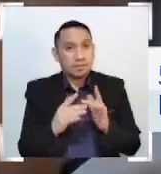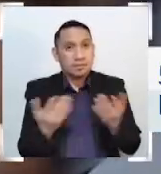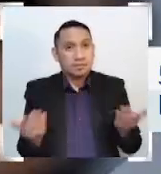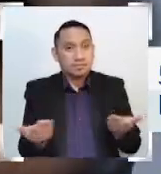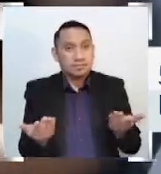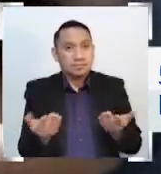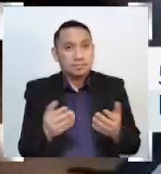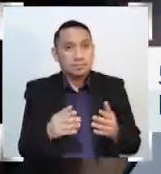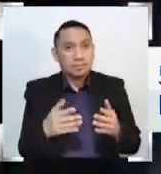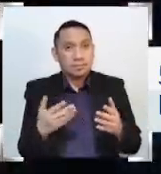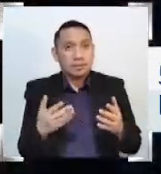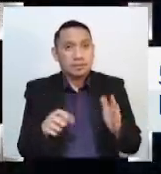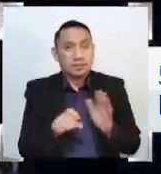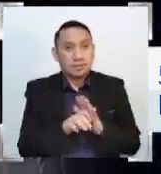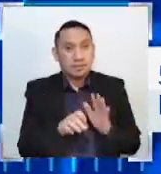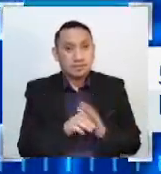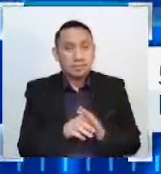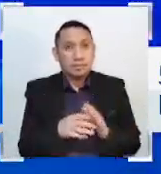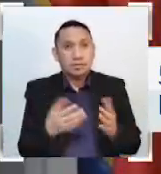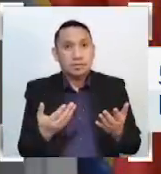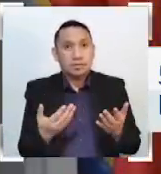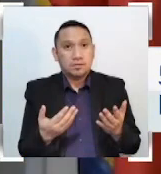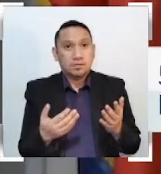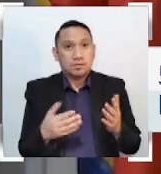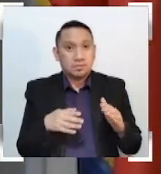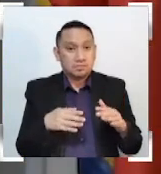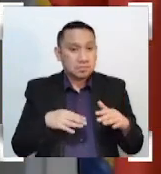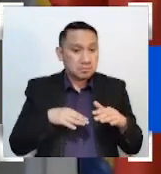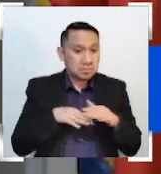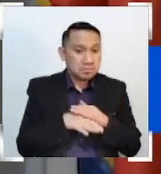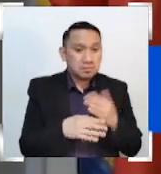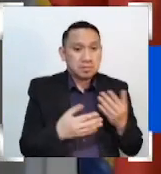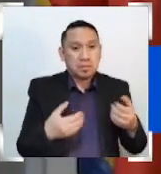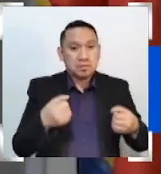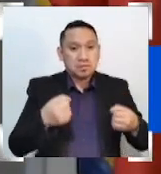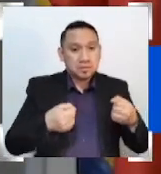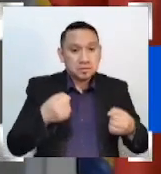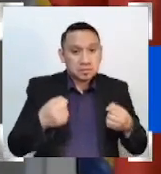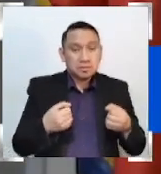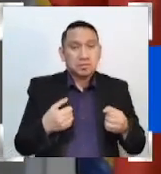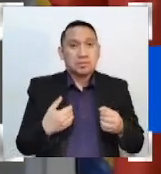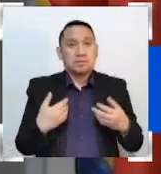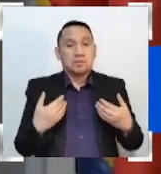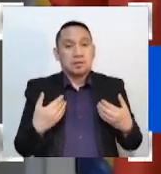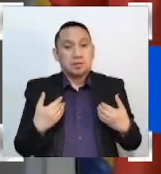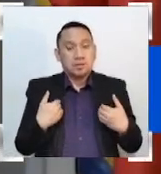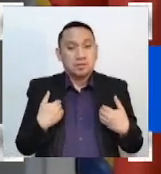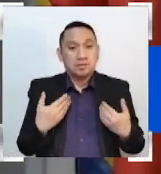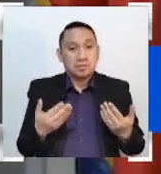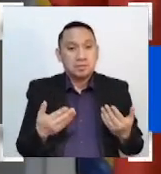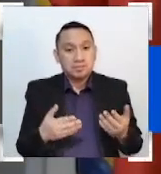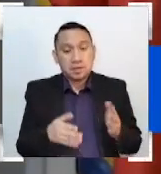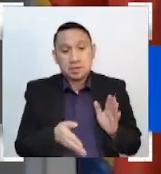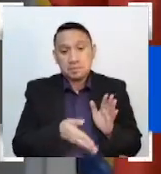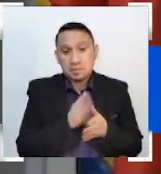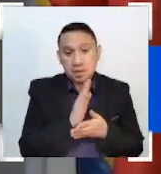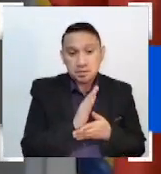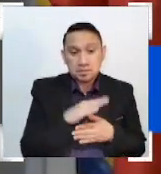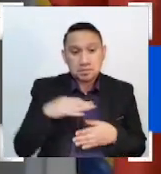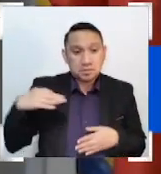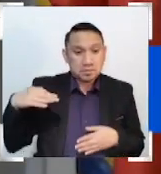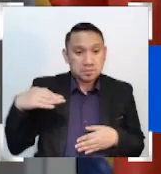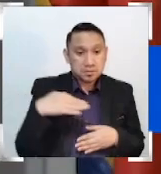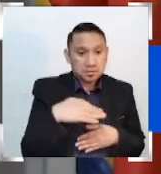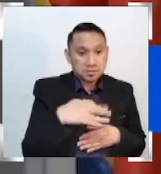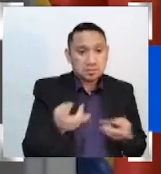drive-thru. Pag may nagustuhan ang customer, parang nagkakaroon ng drive-thru, ano, dinadaanan ng customer ang mga victim sa isang lugar